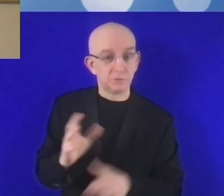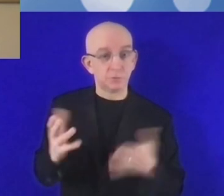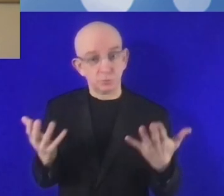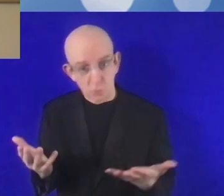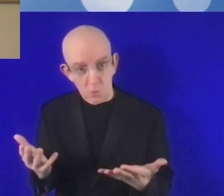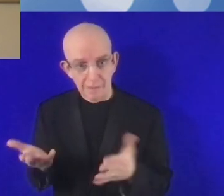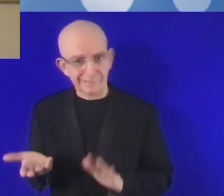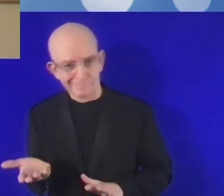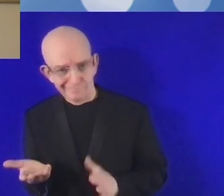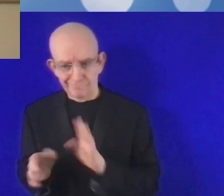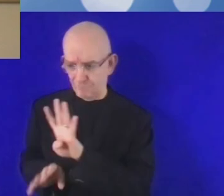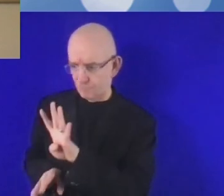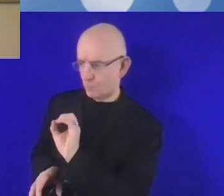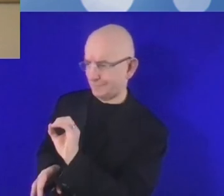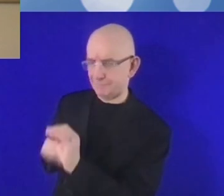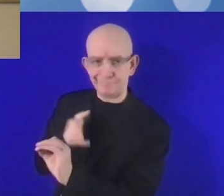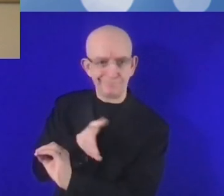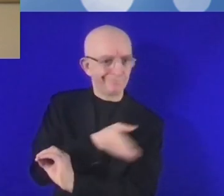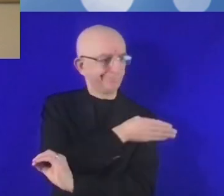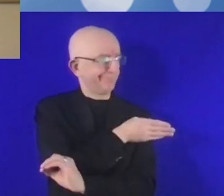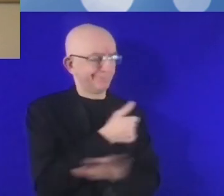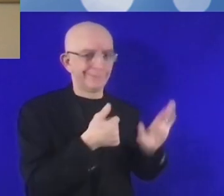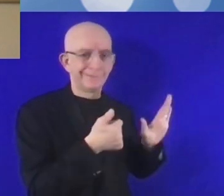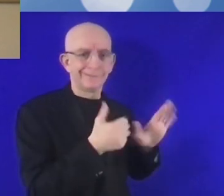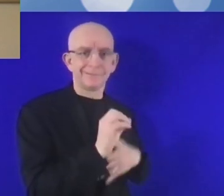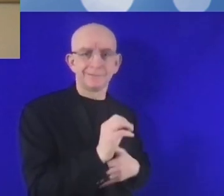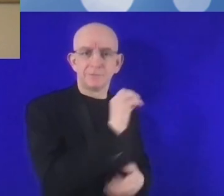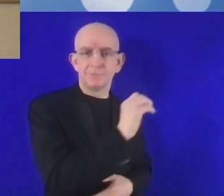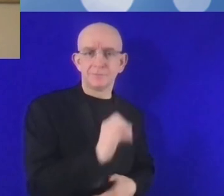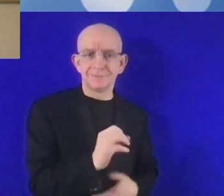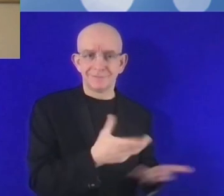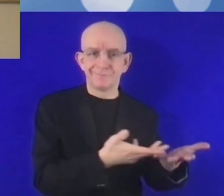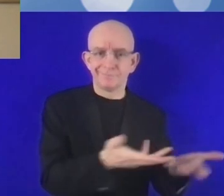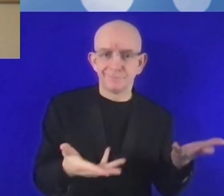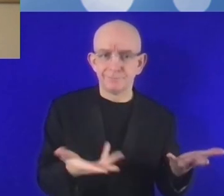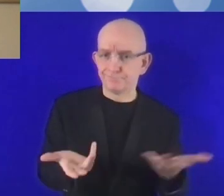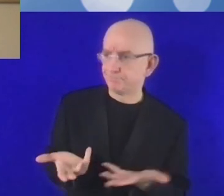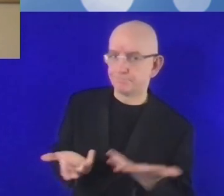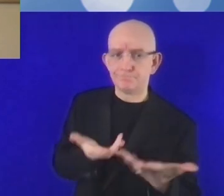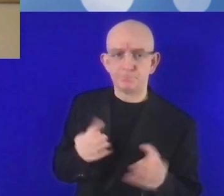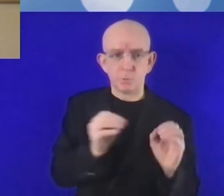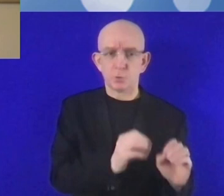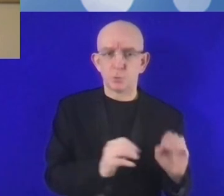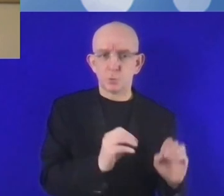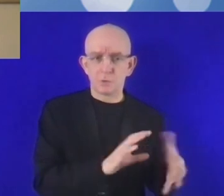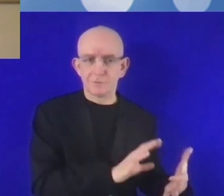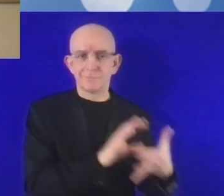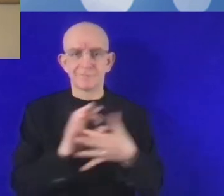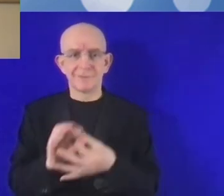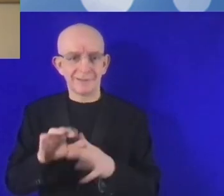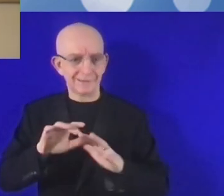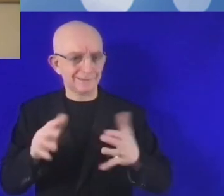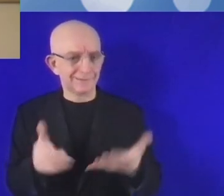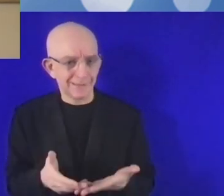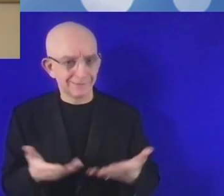даже пользователи мобильных телефонов, смартфонов остаются без доступа к интернету. Если же говорить